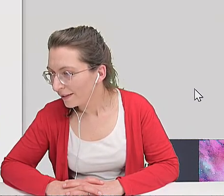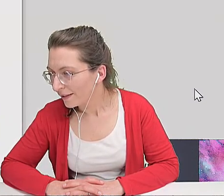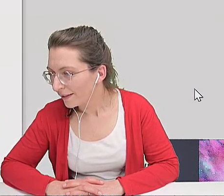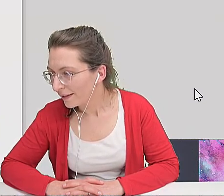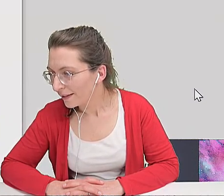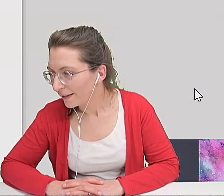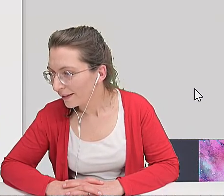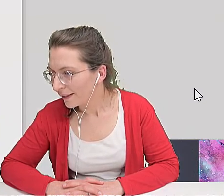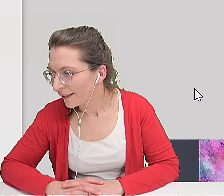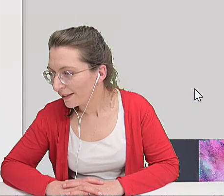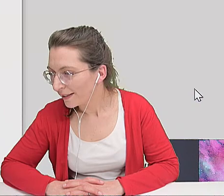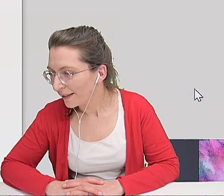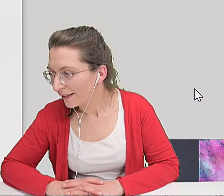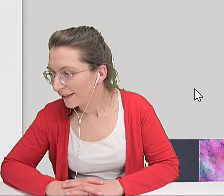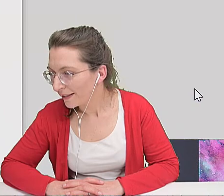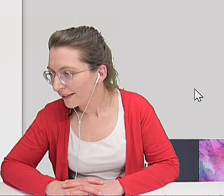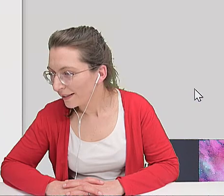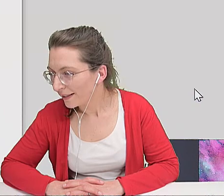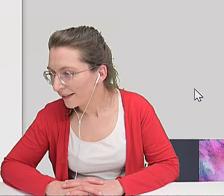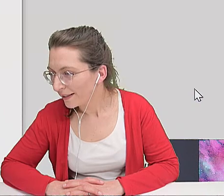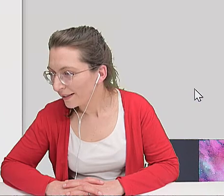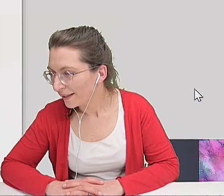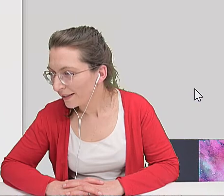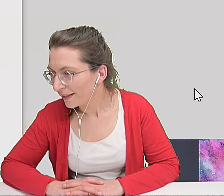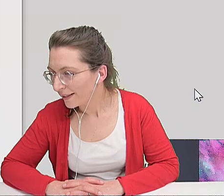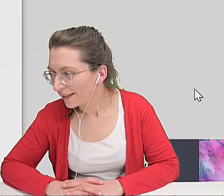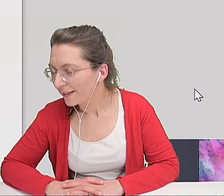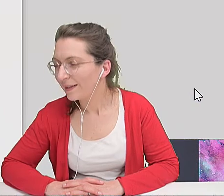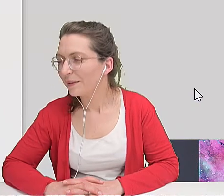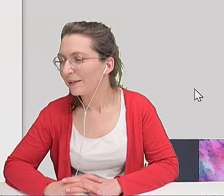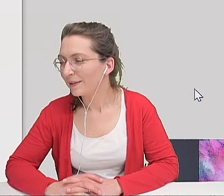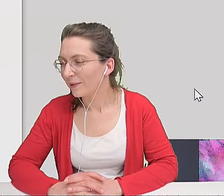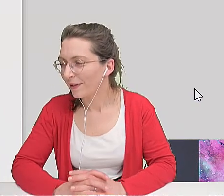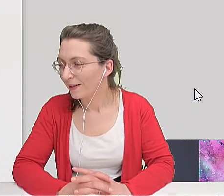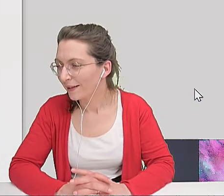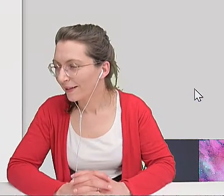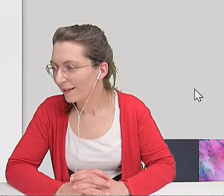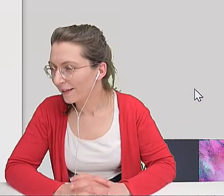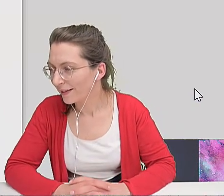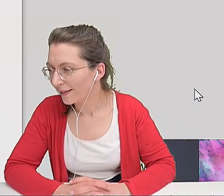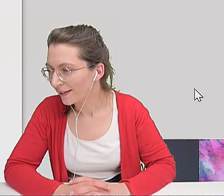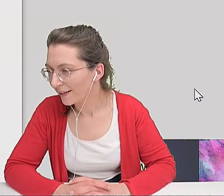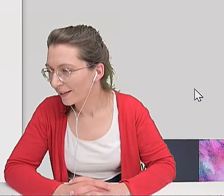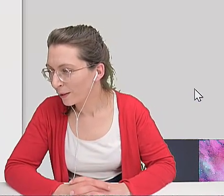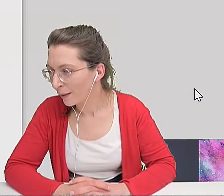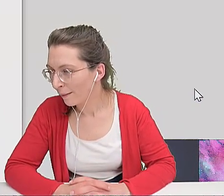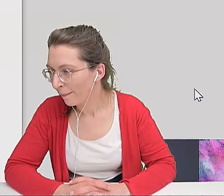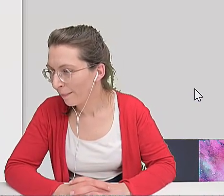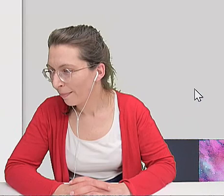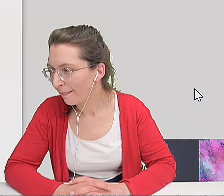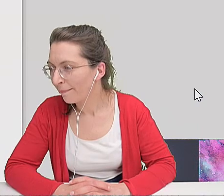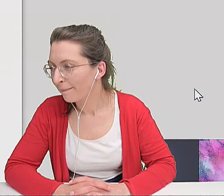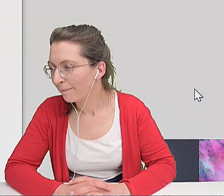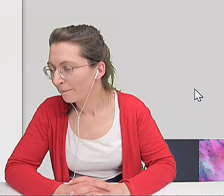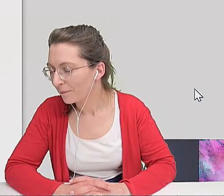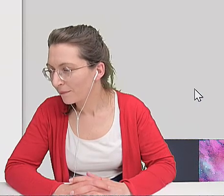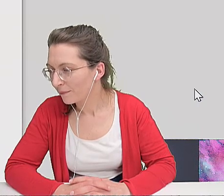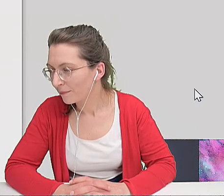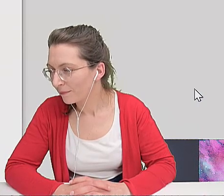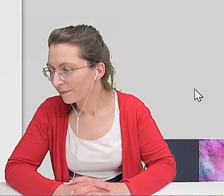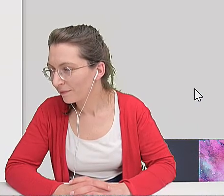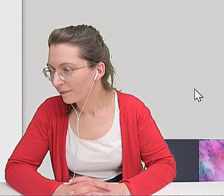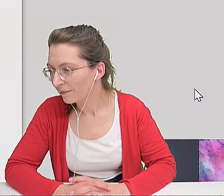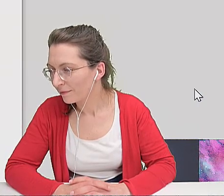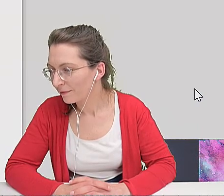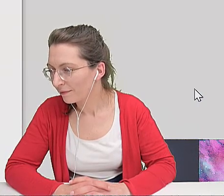Und bei jeder Brücke, die sind alle nicht so kräftig gebaut, gibt es ein Gewichtslimit. Man kennt das ja manchmal,